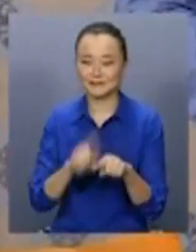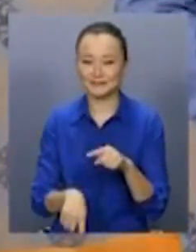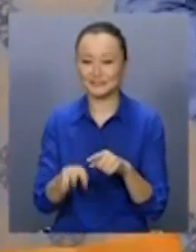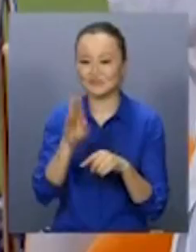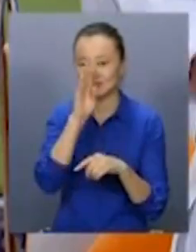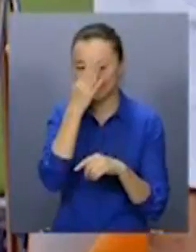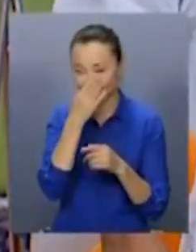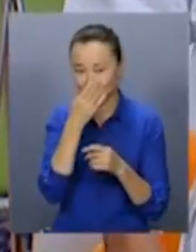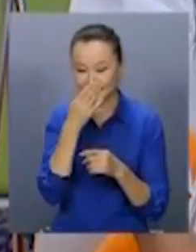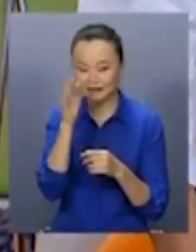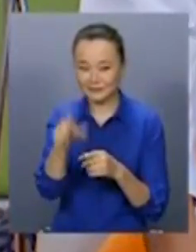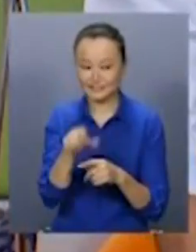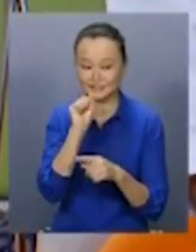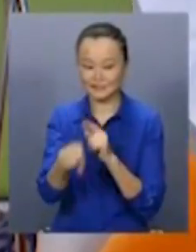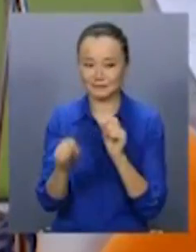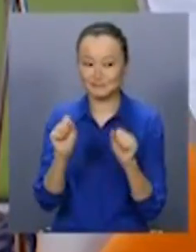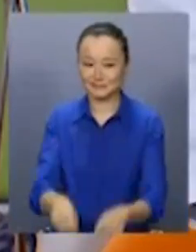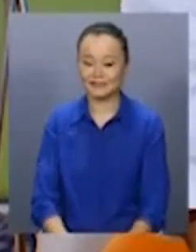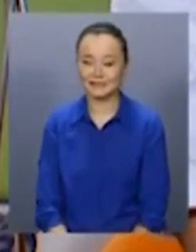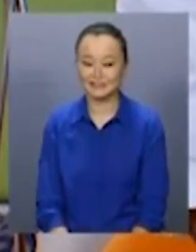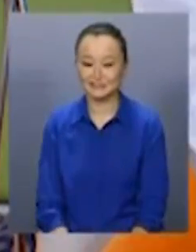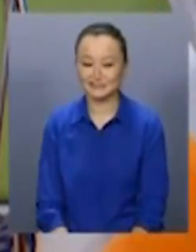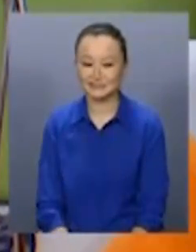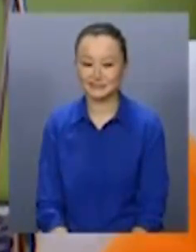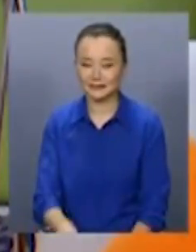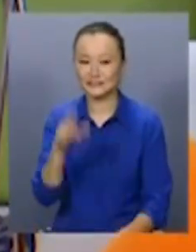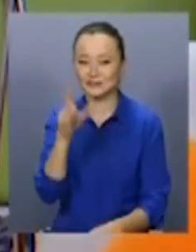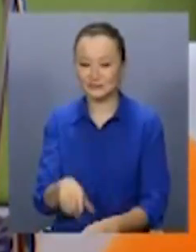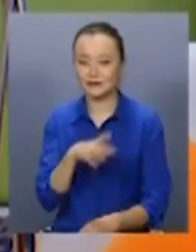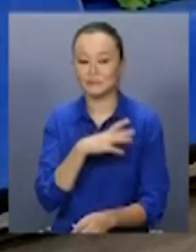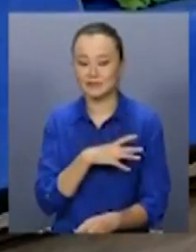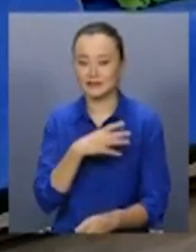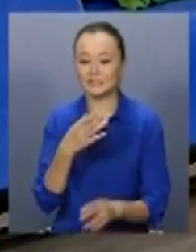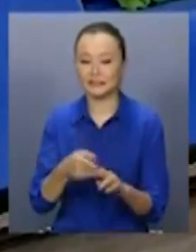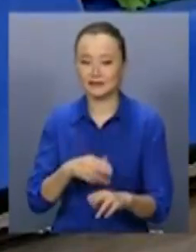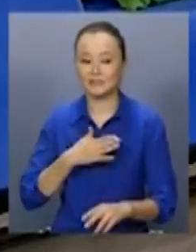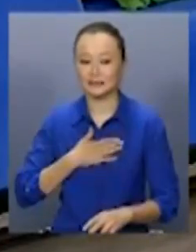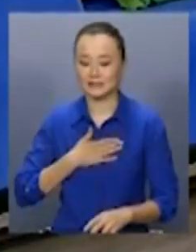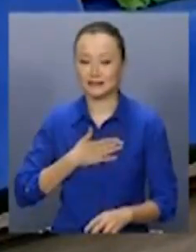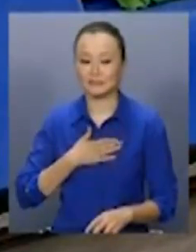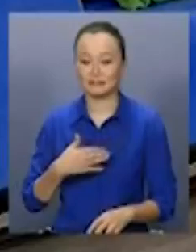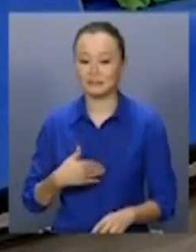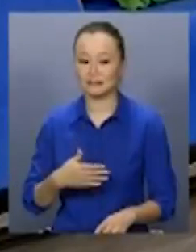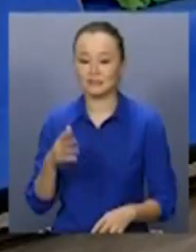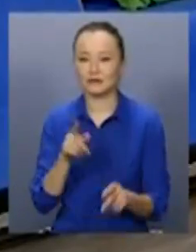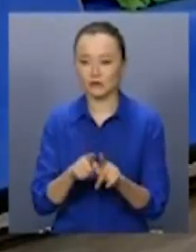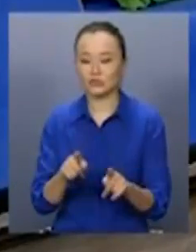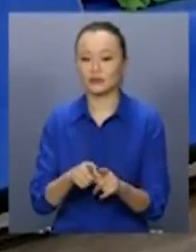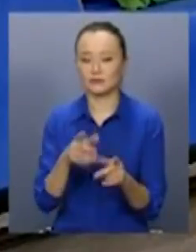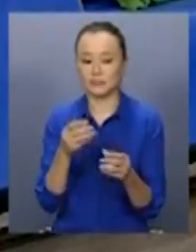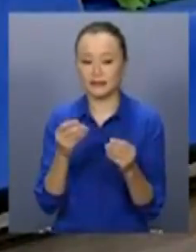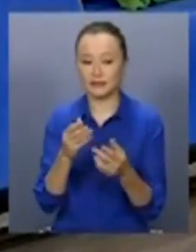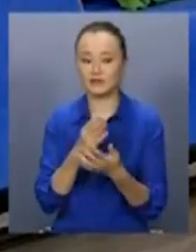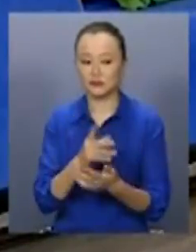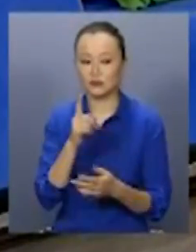жауыңды жеңесің деген секілді. Өйткені енді адам баласы болғасын денеге ол оны жерде де етуге болады, бірақ